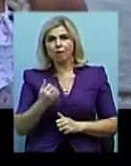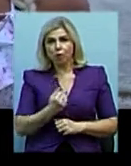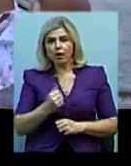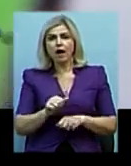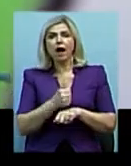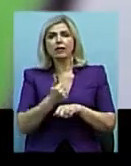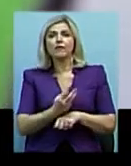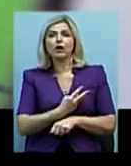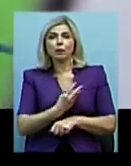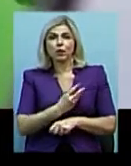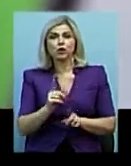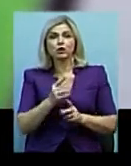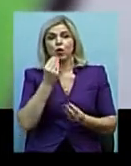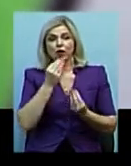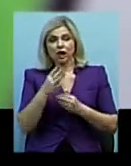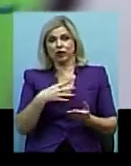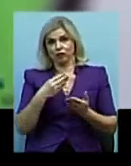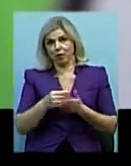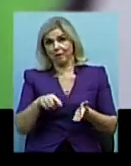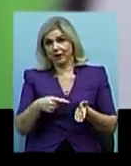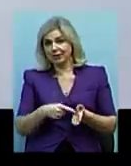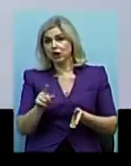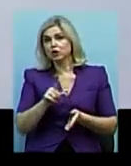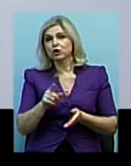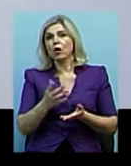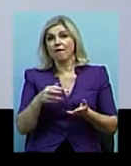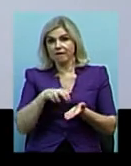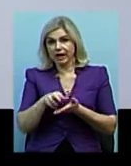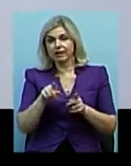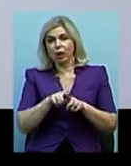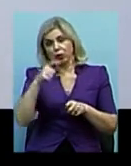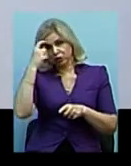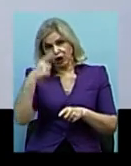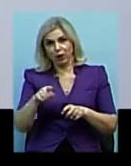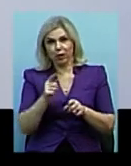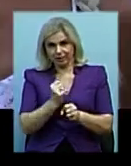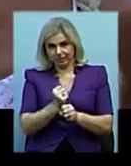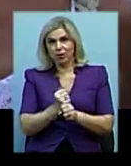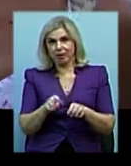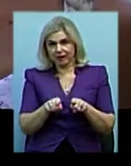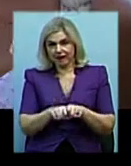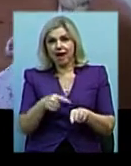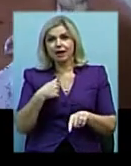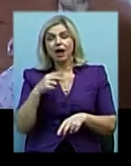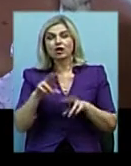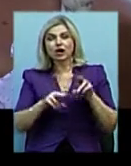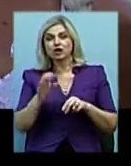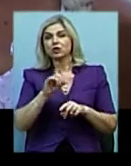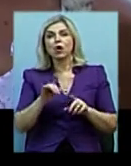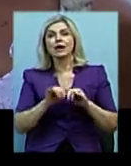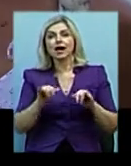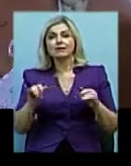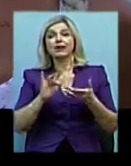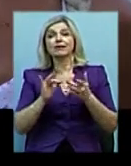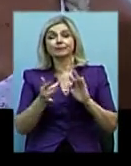– бажання щось покращувати в своєму місті, щоб вийти в таку спеку і це зробити. Я вважаю, що з розвитком соціальних